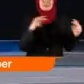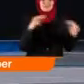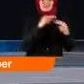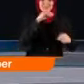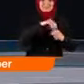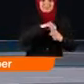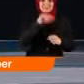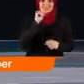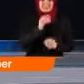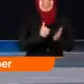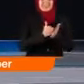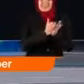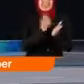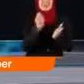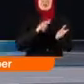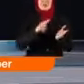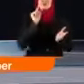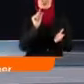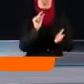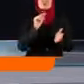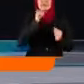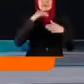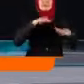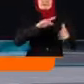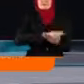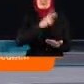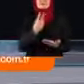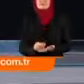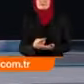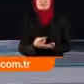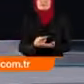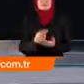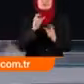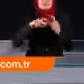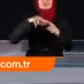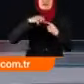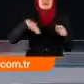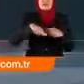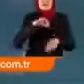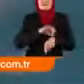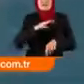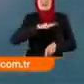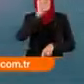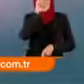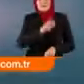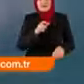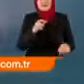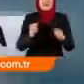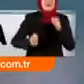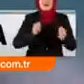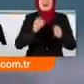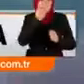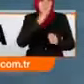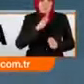Epilepsi hastası adam suyun üzerinde hareketsiz kalınca yolcular onu kurtarmak için devreye girdi Bu